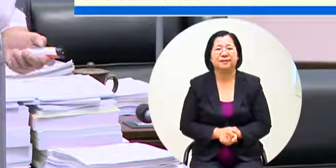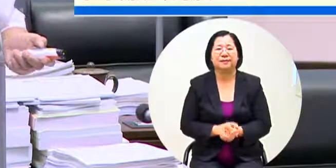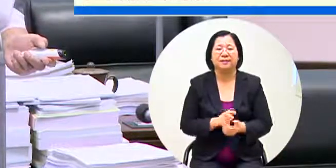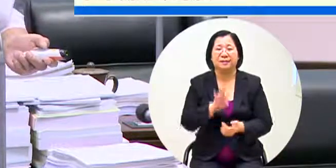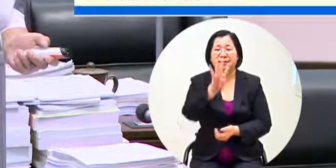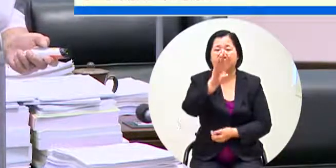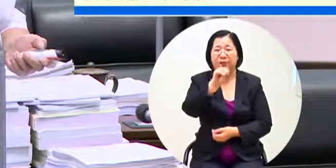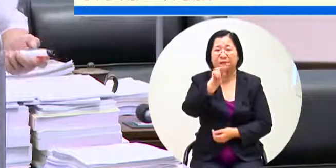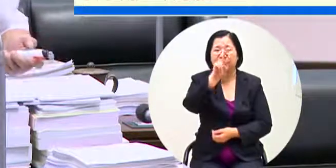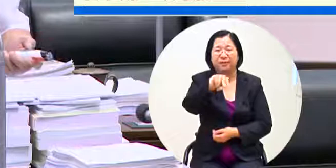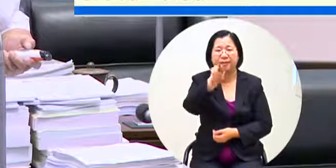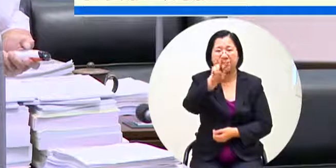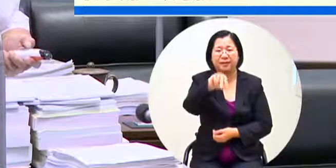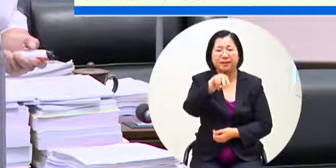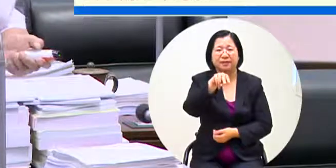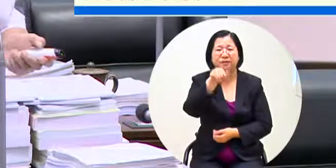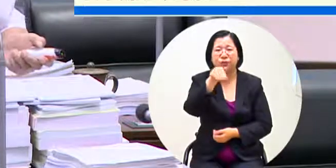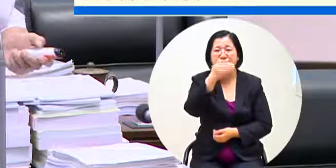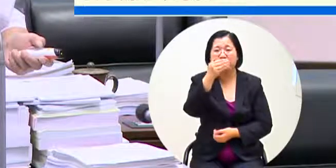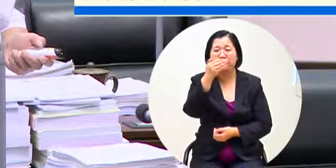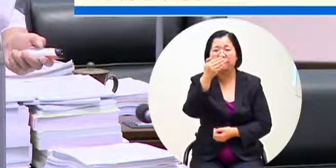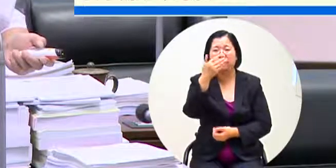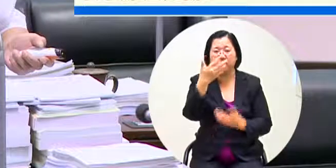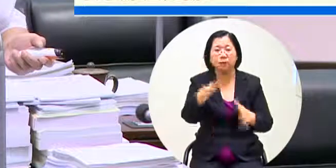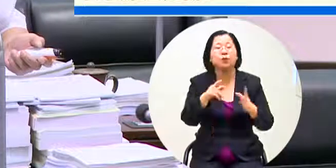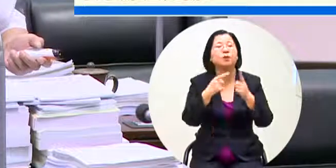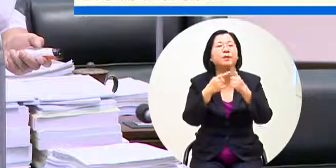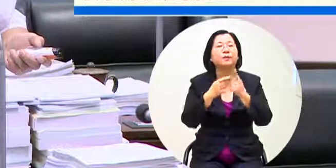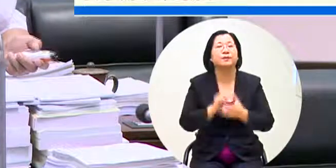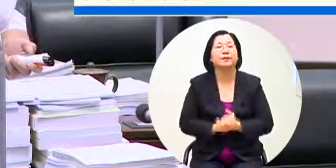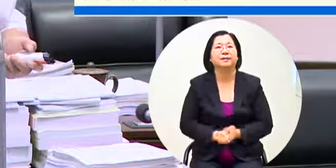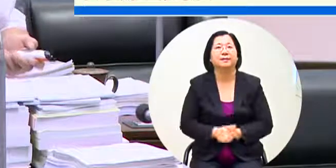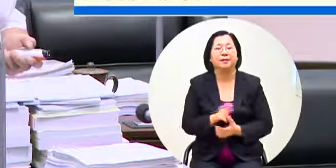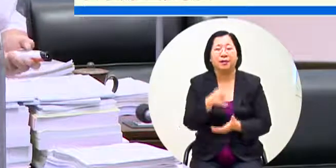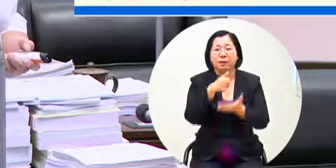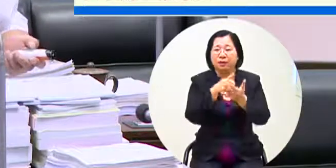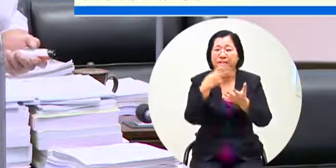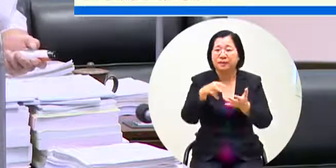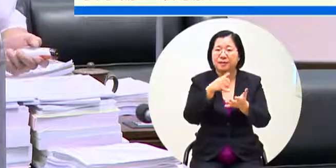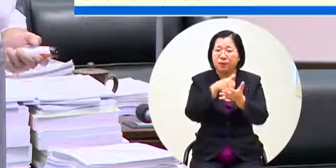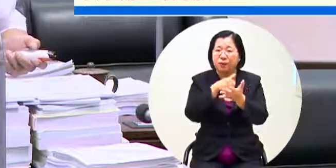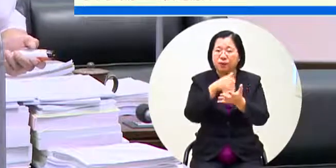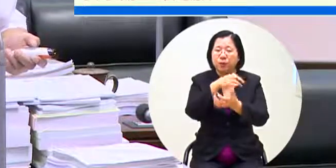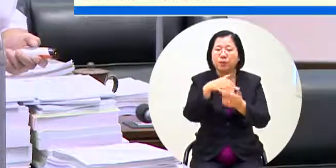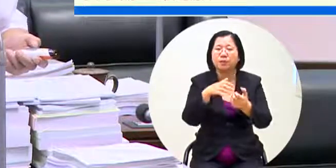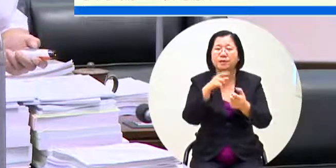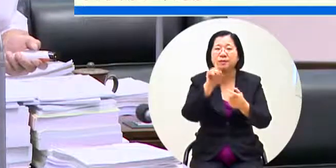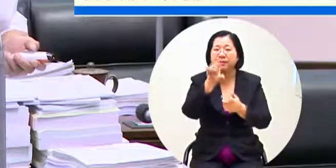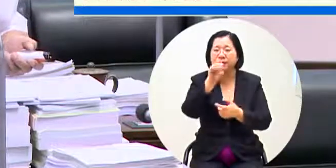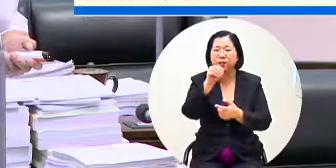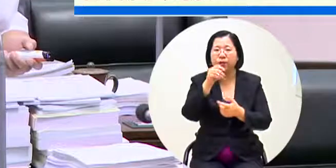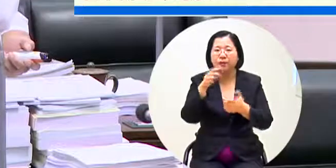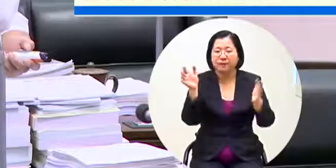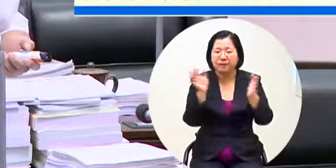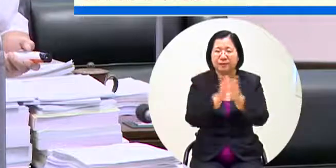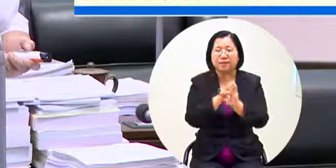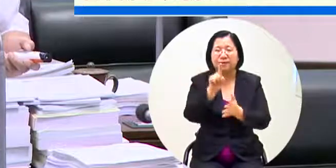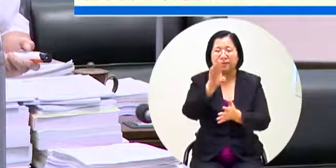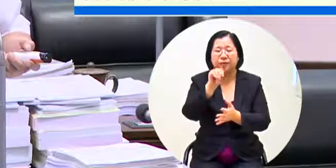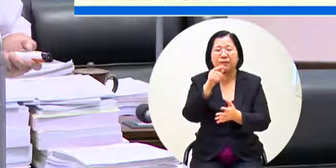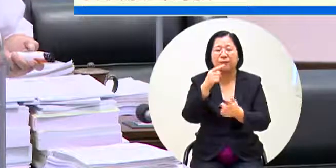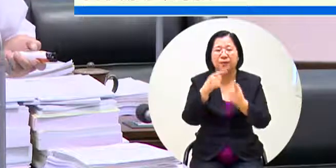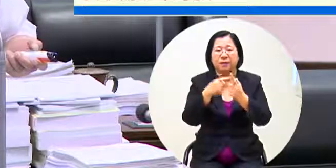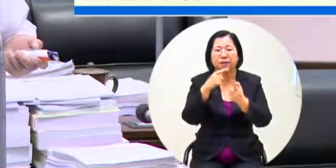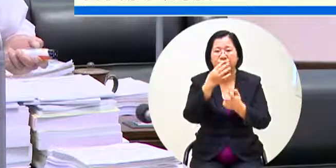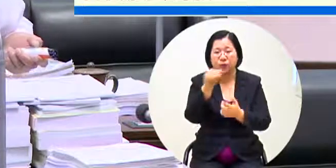42,900+人，佮有这个弱势吼，佮加一个10,000+人吼、哦。所以提高因诶这个